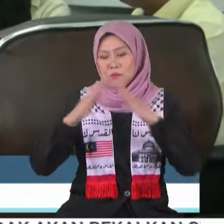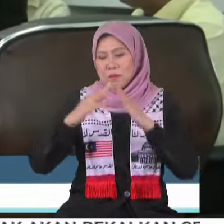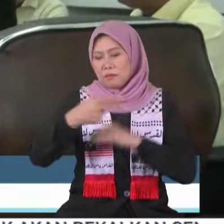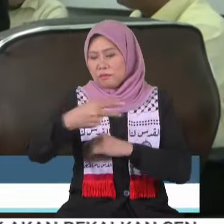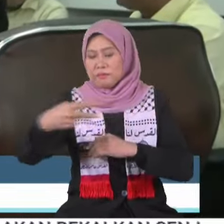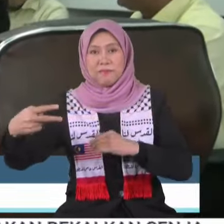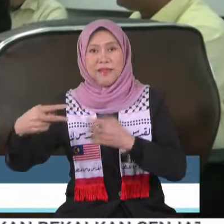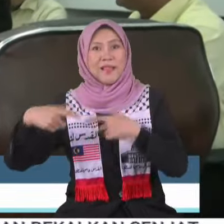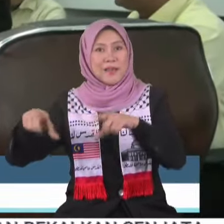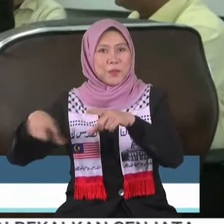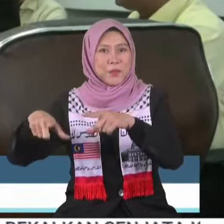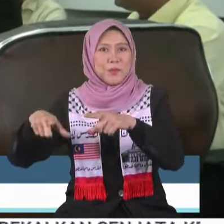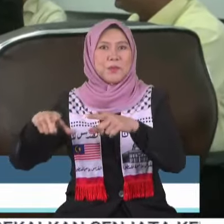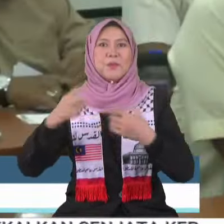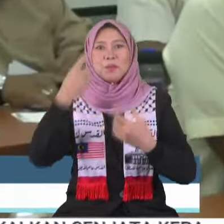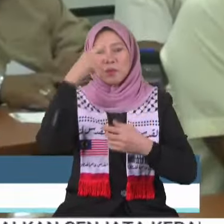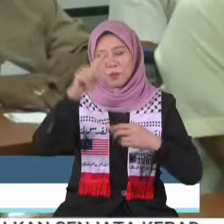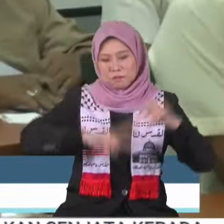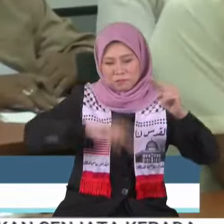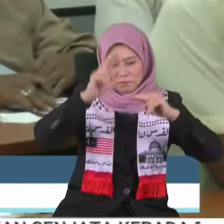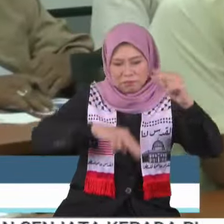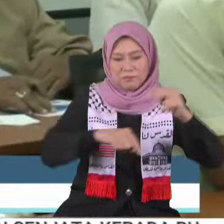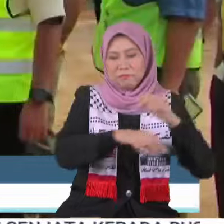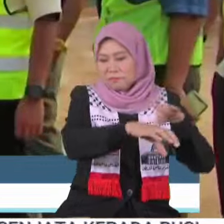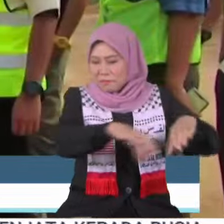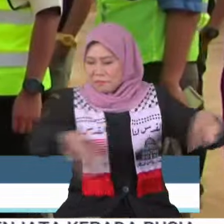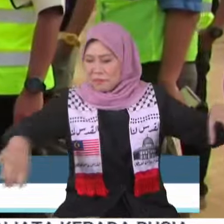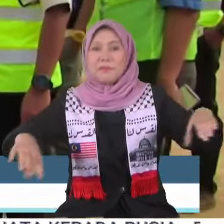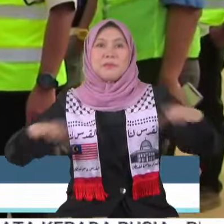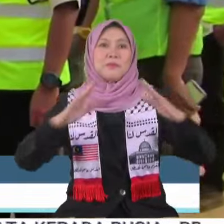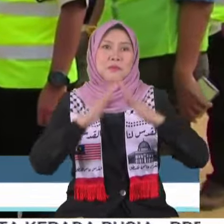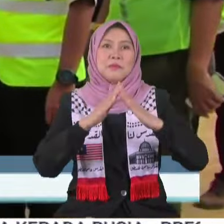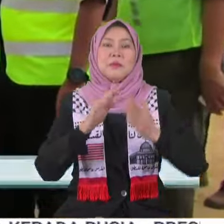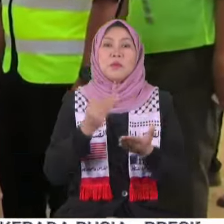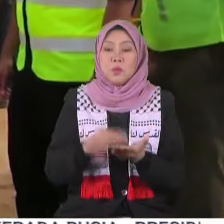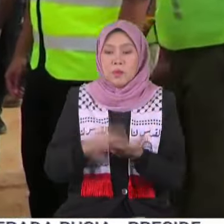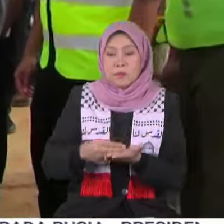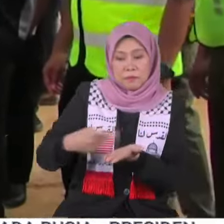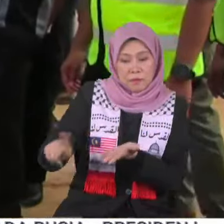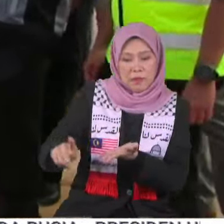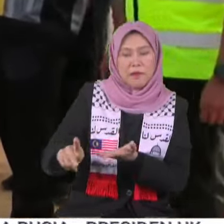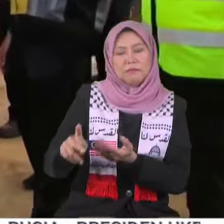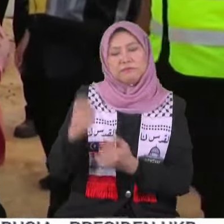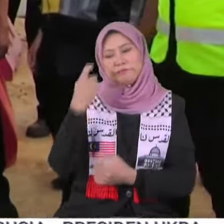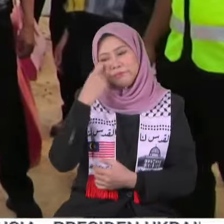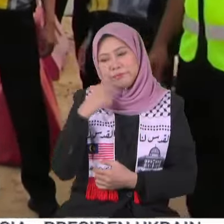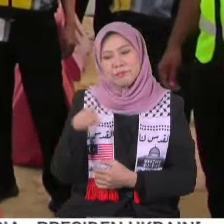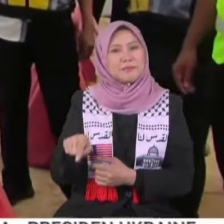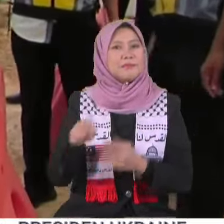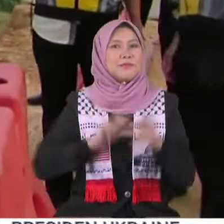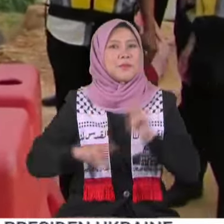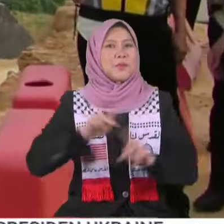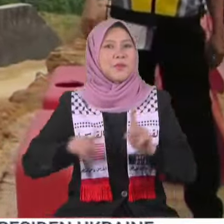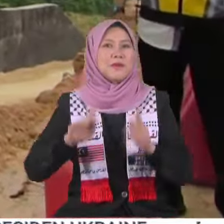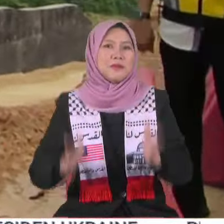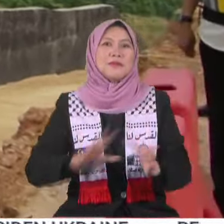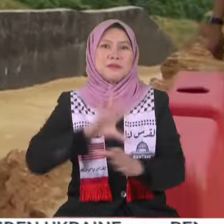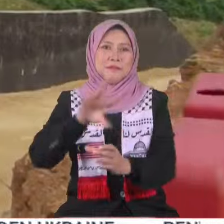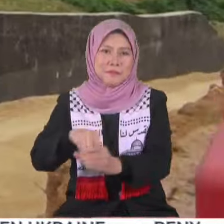berada di sepanjang laluan pembinaan LTU. Beliau berkata pampasan tersebut atas dasar kemanusiaan kepada penduduk